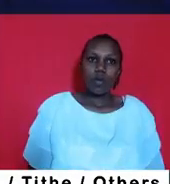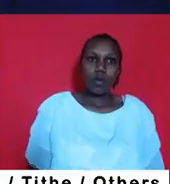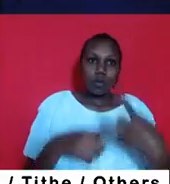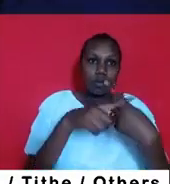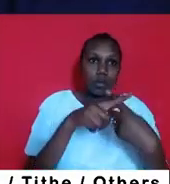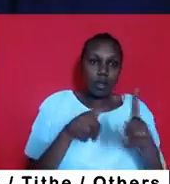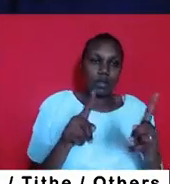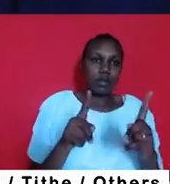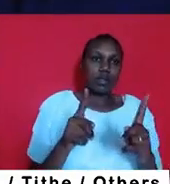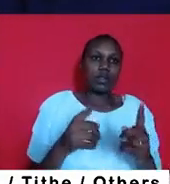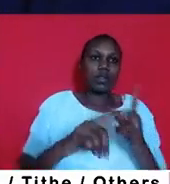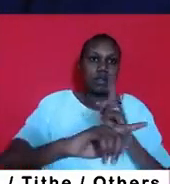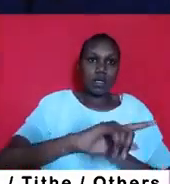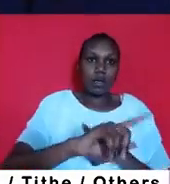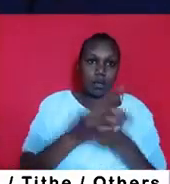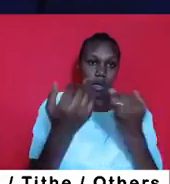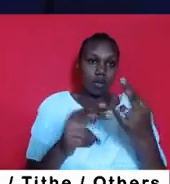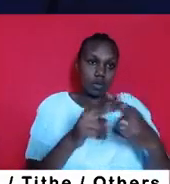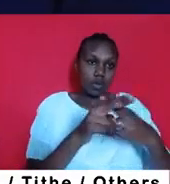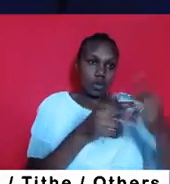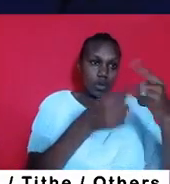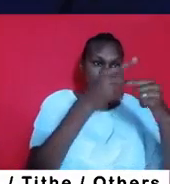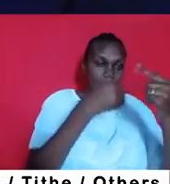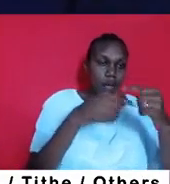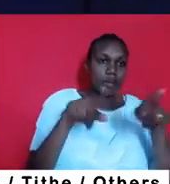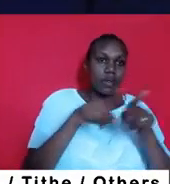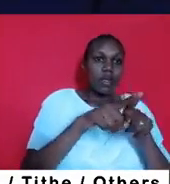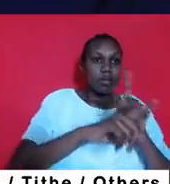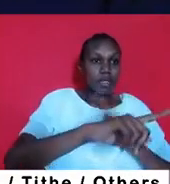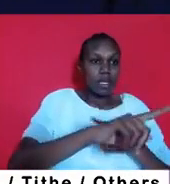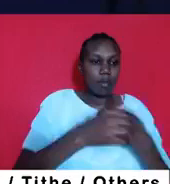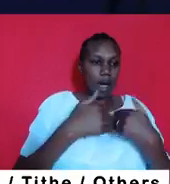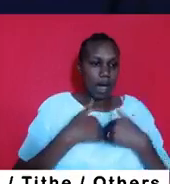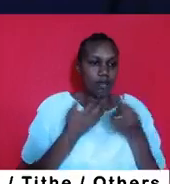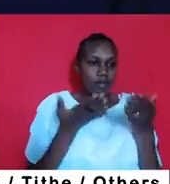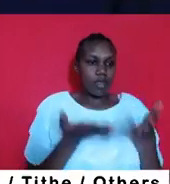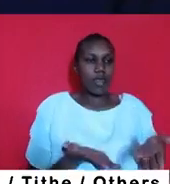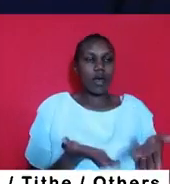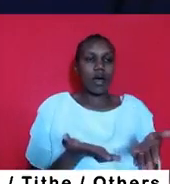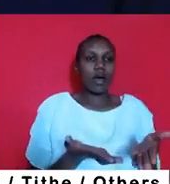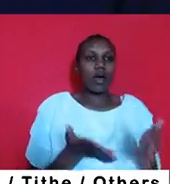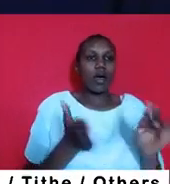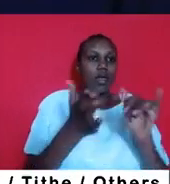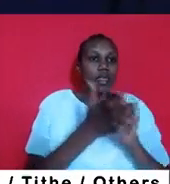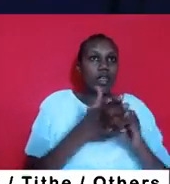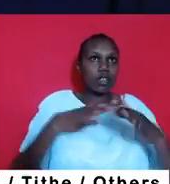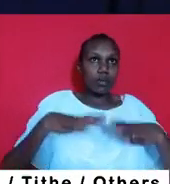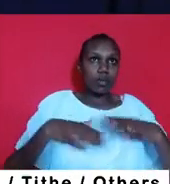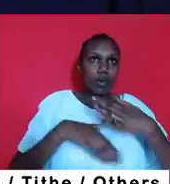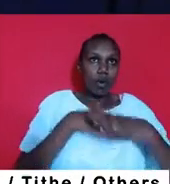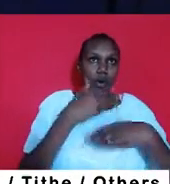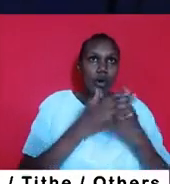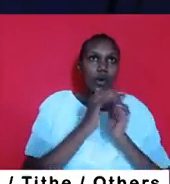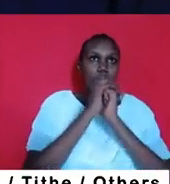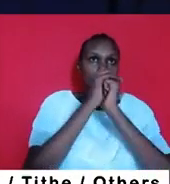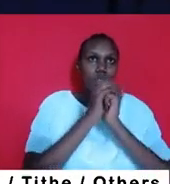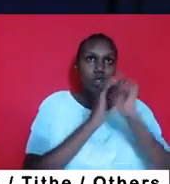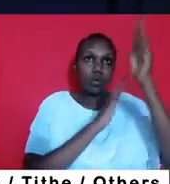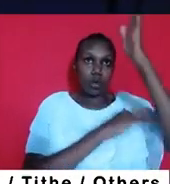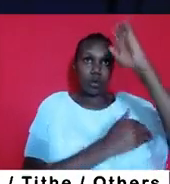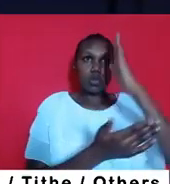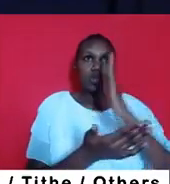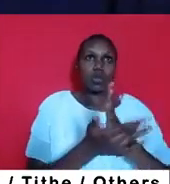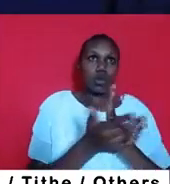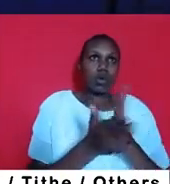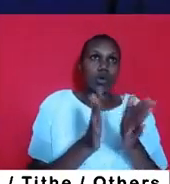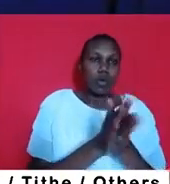Lakini saa inakuja, nayo saa ipo, ambayo waabuduo halisi watamwabudu Baba